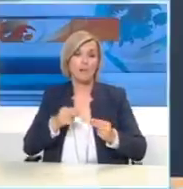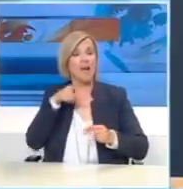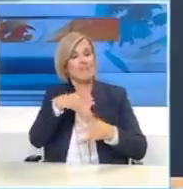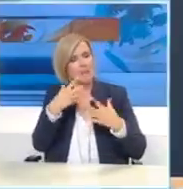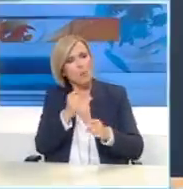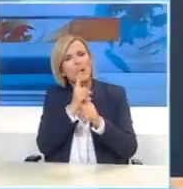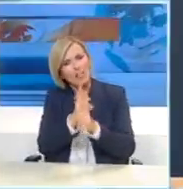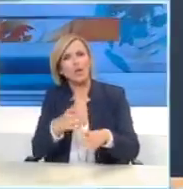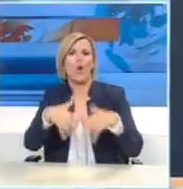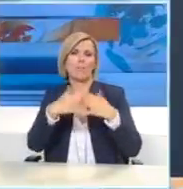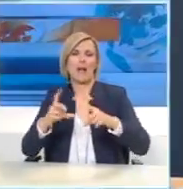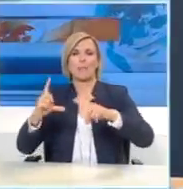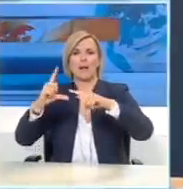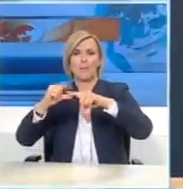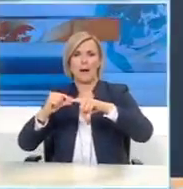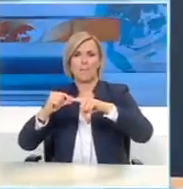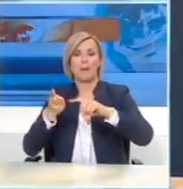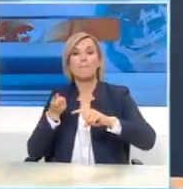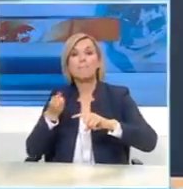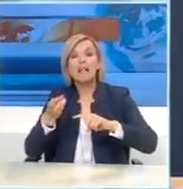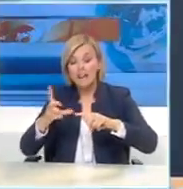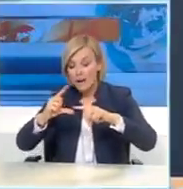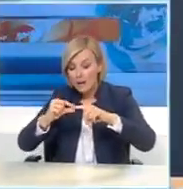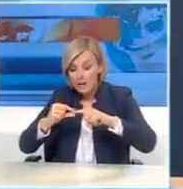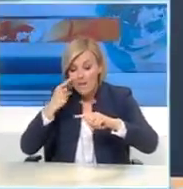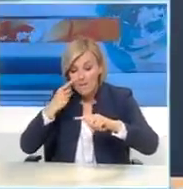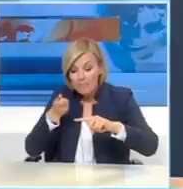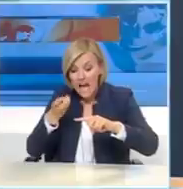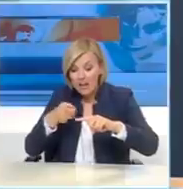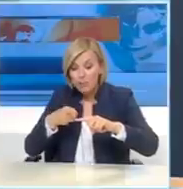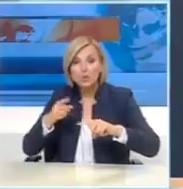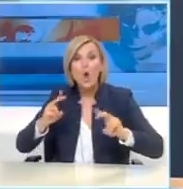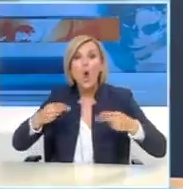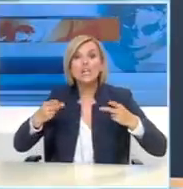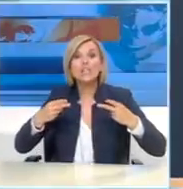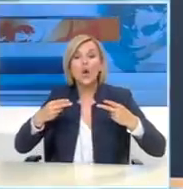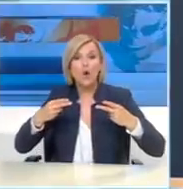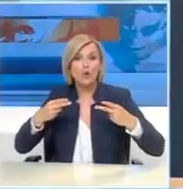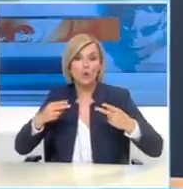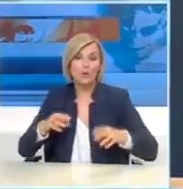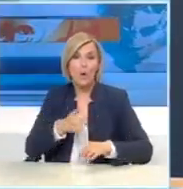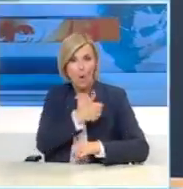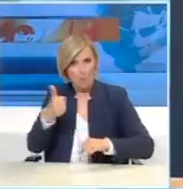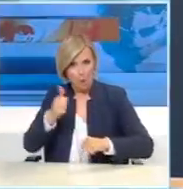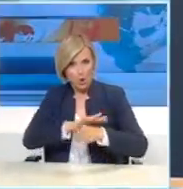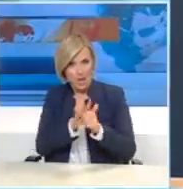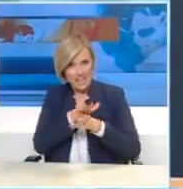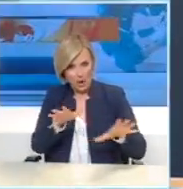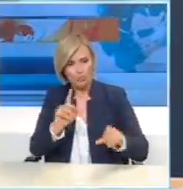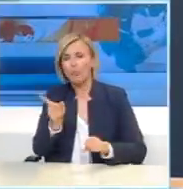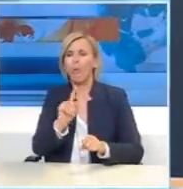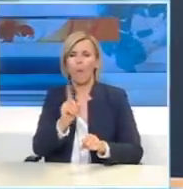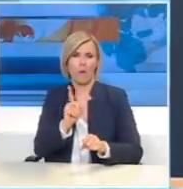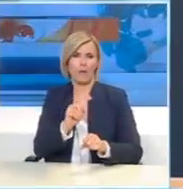τα χρησιμοποιούσαν και θα έχουν μια επαγρύπνηση, γιατί φυσικά η πτώση του οξυγόνου μπορεί να οφείλεται και σε άλλα νοσήματα, όχι μόνο στον νέο ιό.